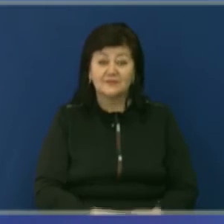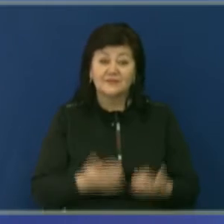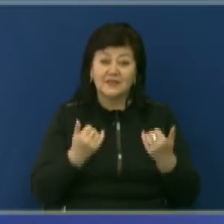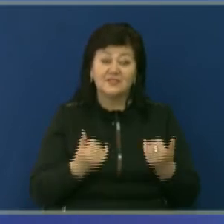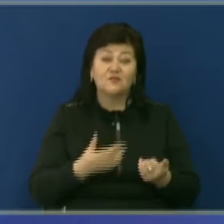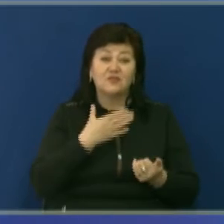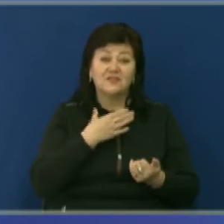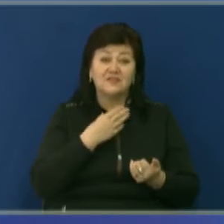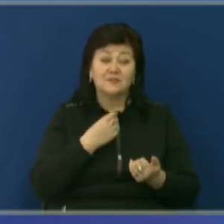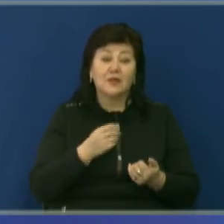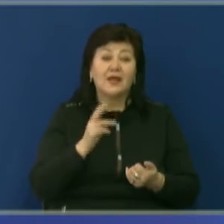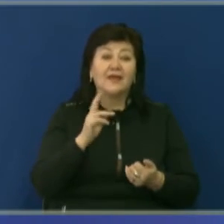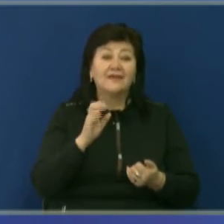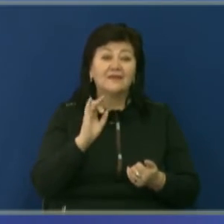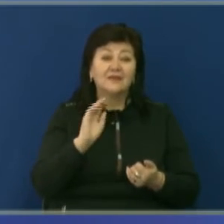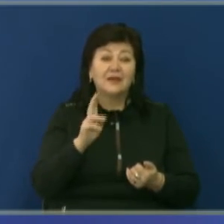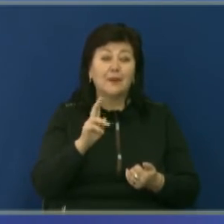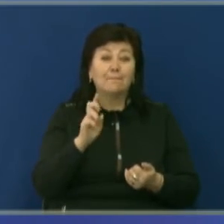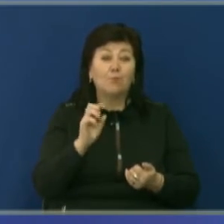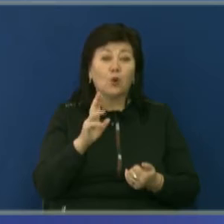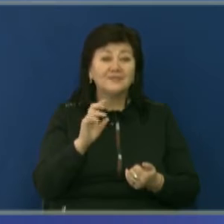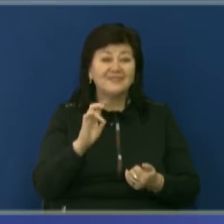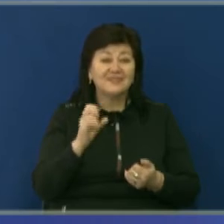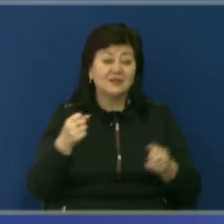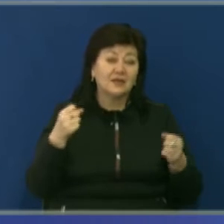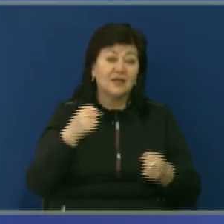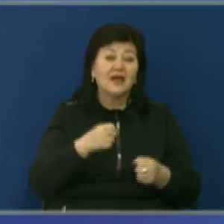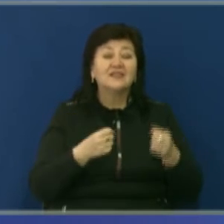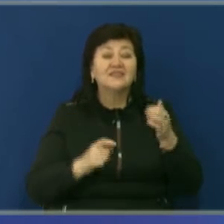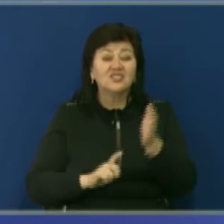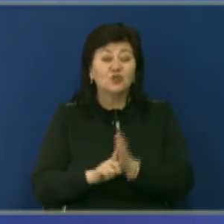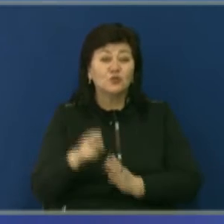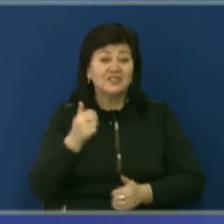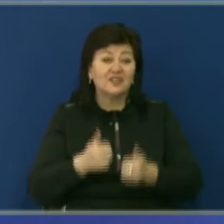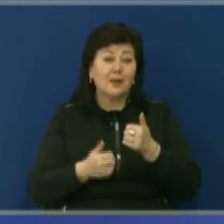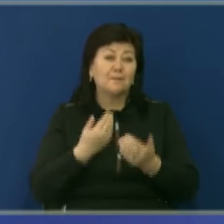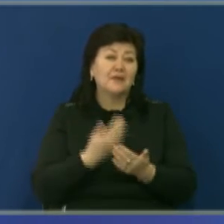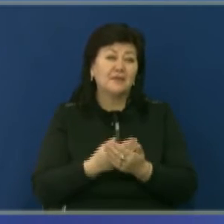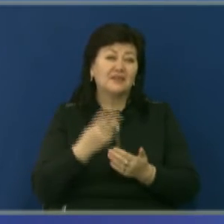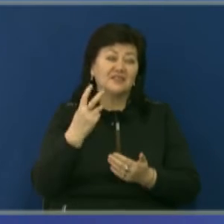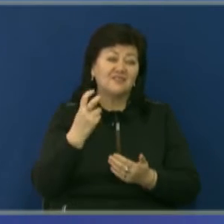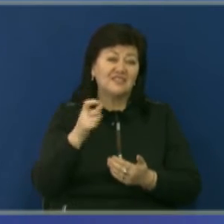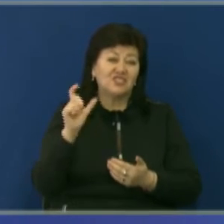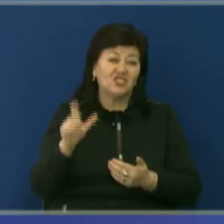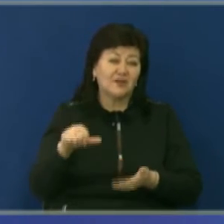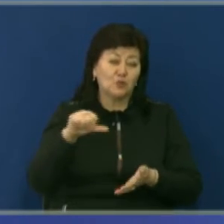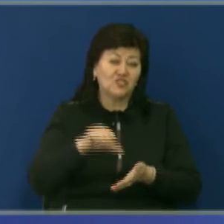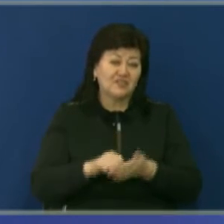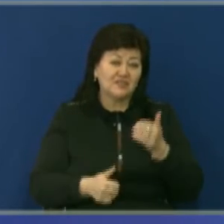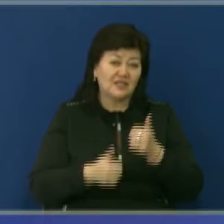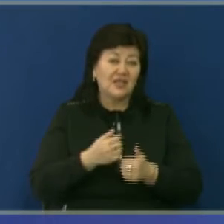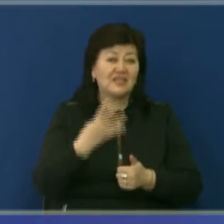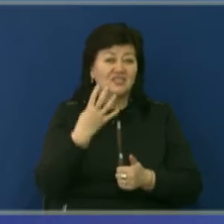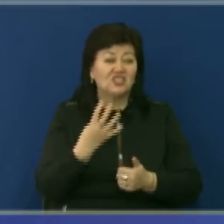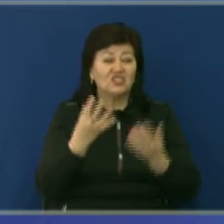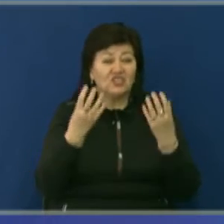Бүгін Семейде кикбоксингтен ел чемпионаты басталды. Спорттық шараға еліміздің барлық өңірлерінен 200-ге жуық спортшы қатысуда. Төрт күн ішінде